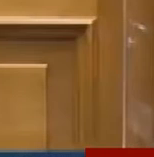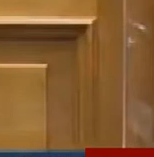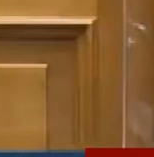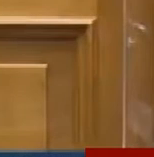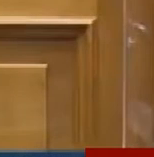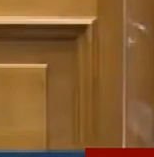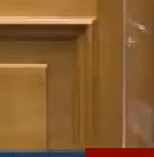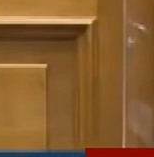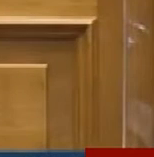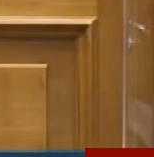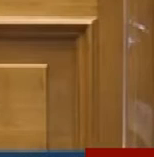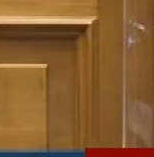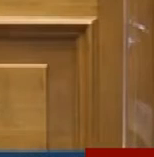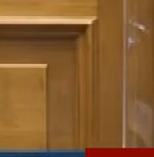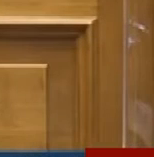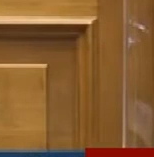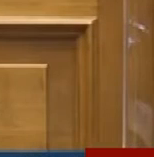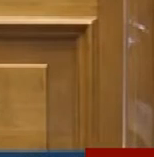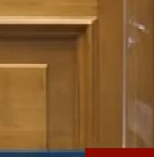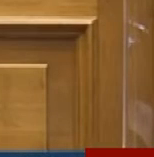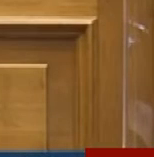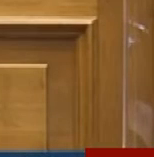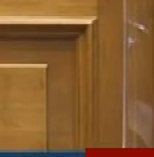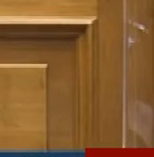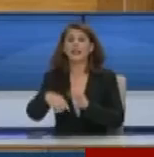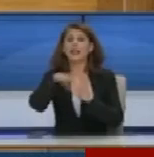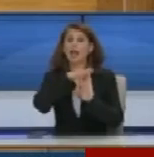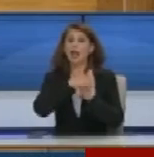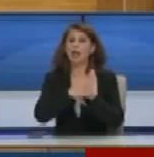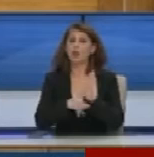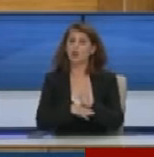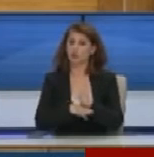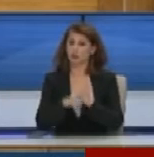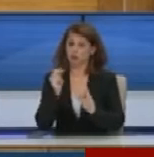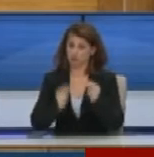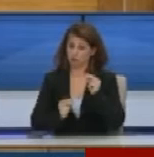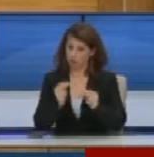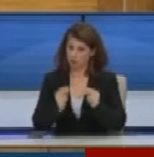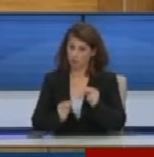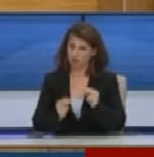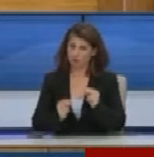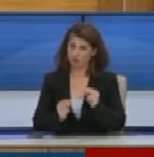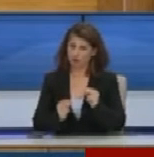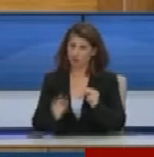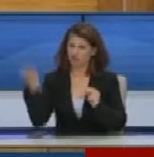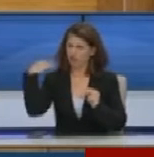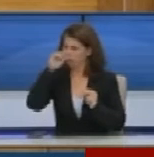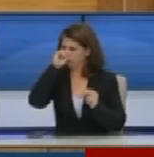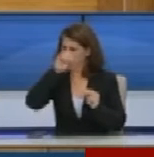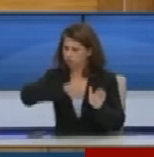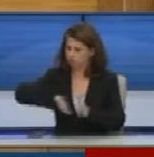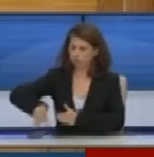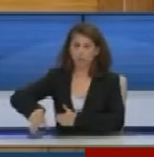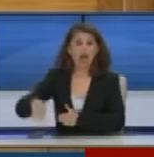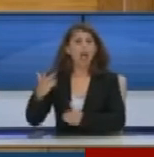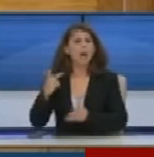Θέτει κανόνες στη ζούγκλα και ξεπερνά το μεσαίωνα. Απαντά σε παθογένειες του